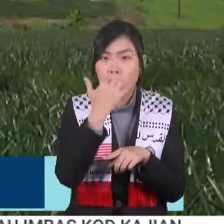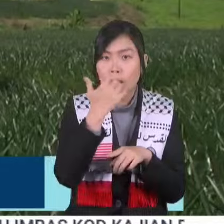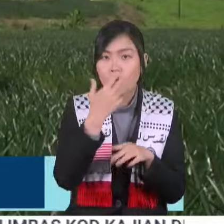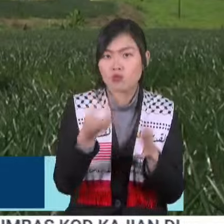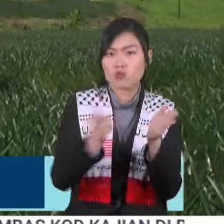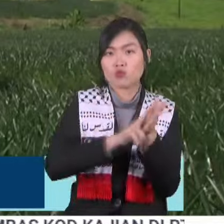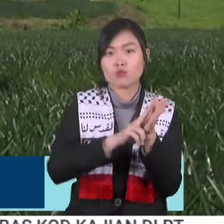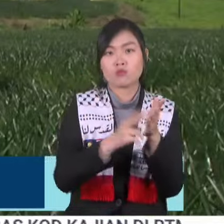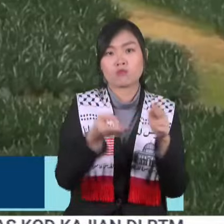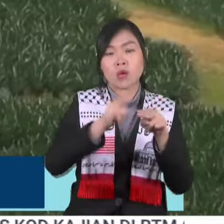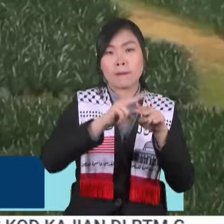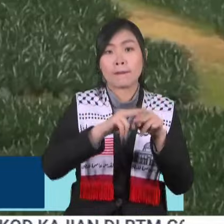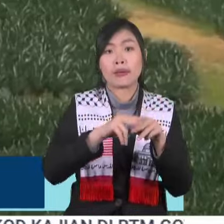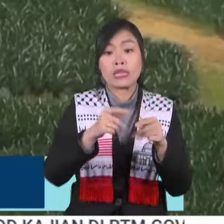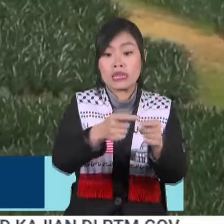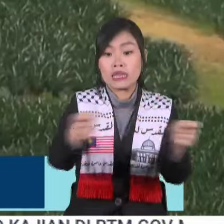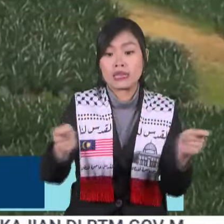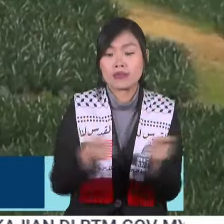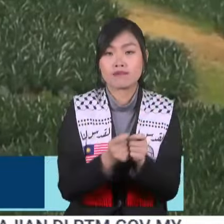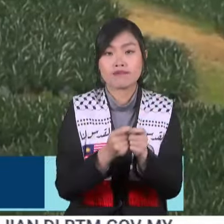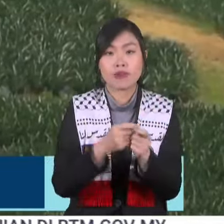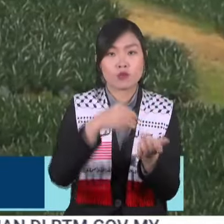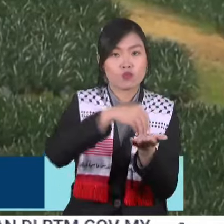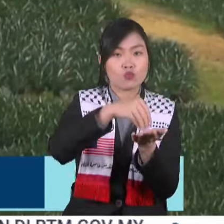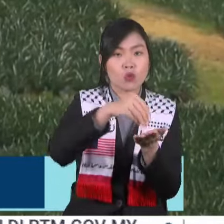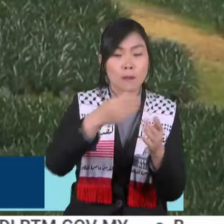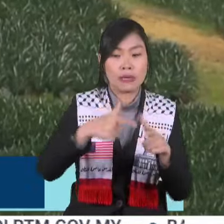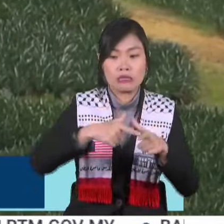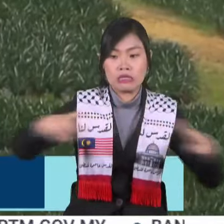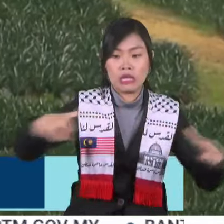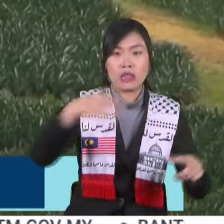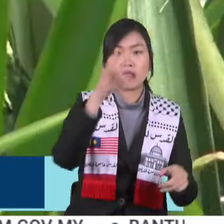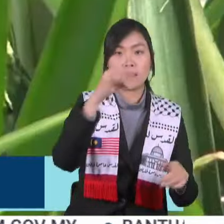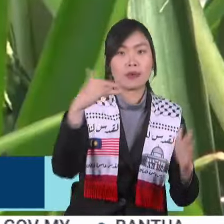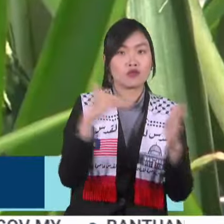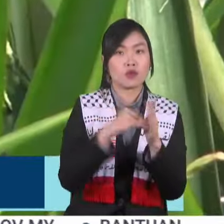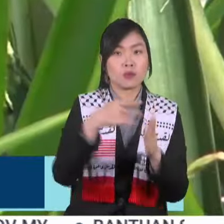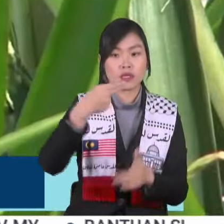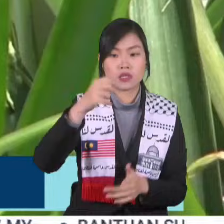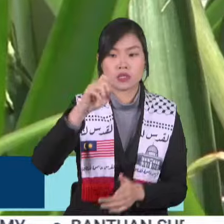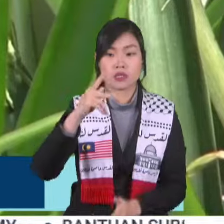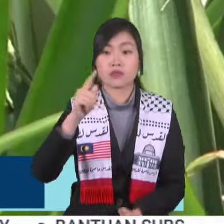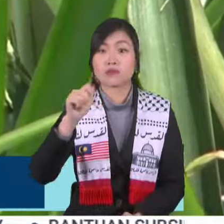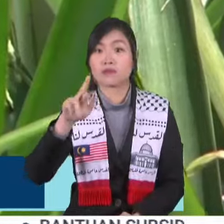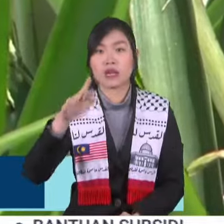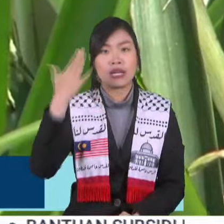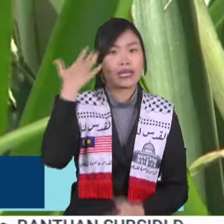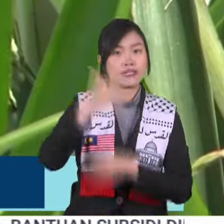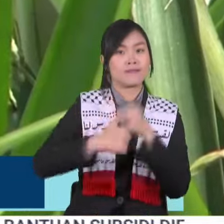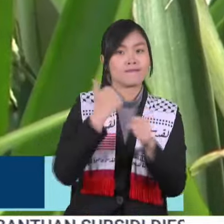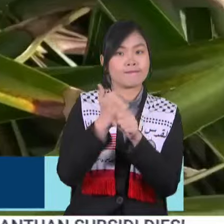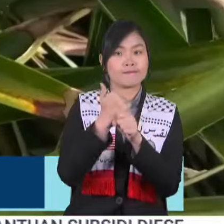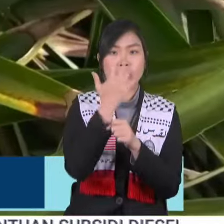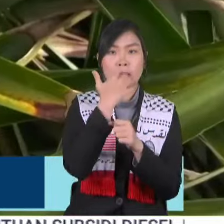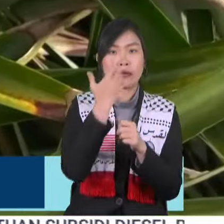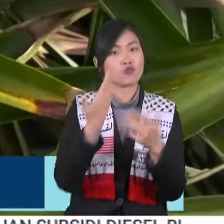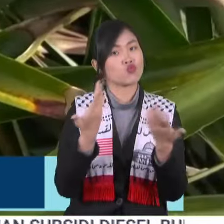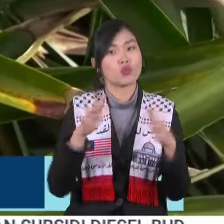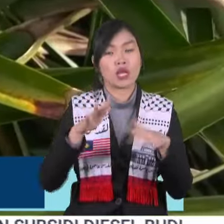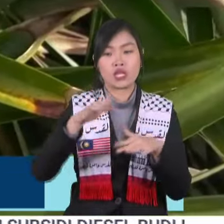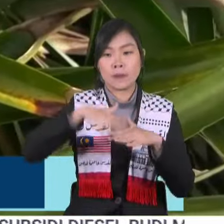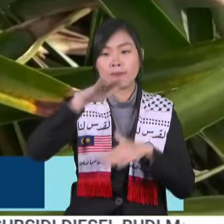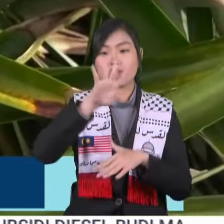merekodkan peningkatan kawasan tanaman kepada 18,000 hektar tahun lalu. Pengeluaran nanas pula lebih 440,000